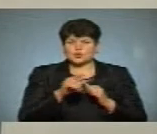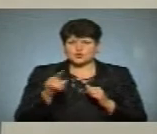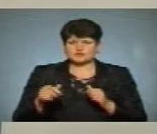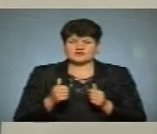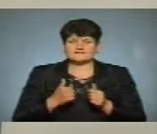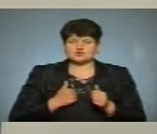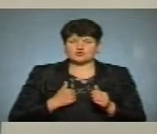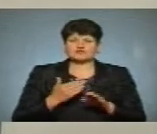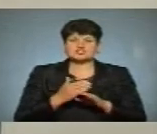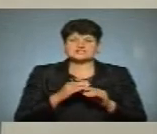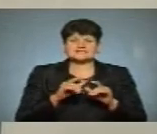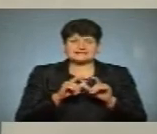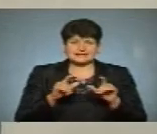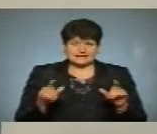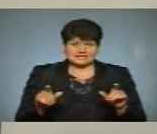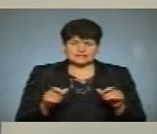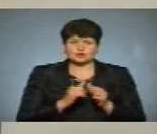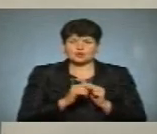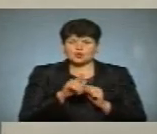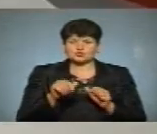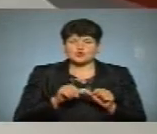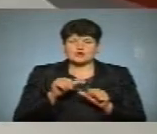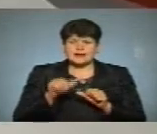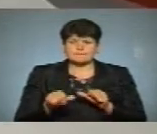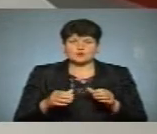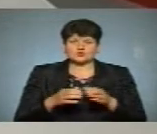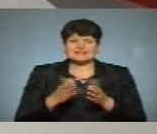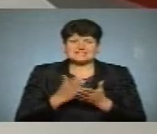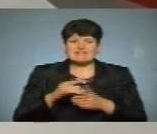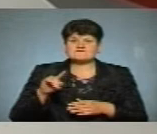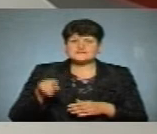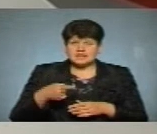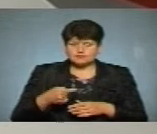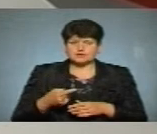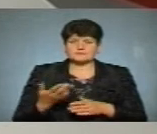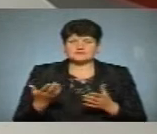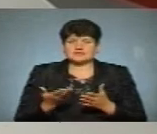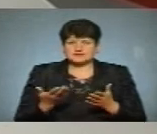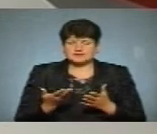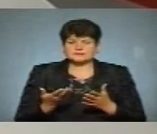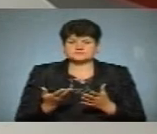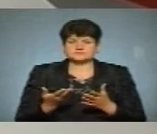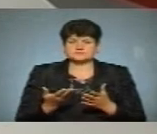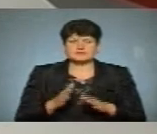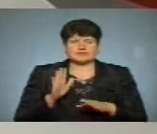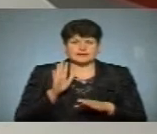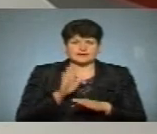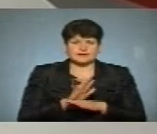військової частини, до кожного окремого підрозділу є вимога, яка обумовлена